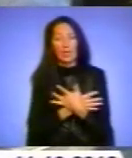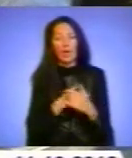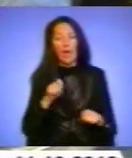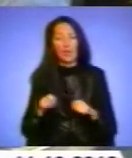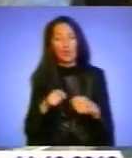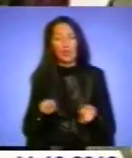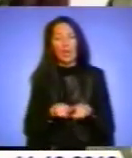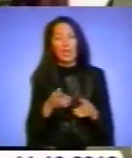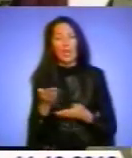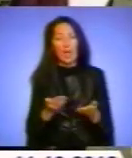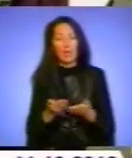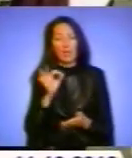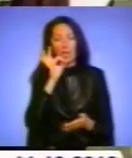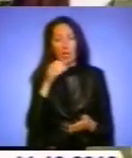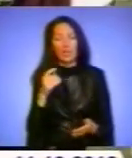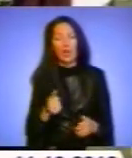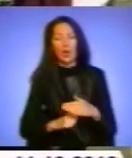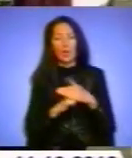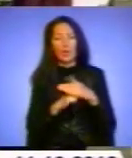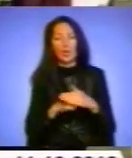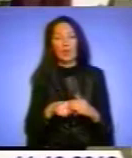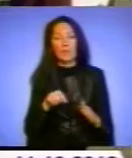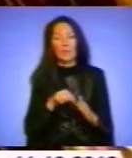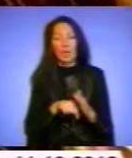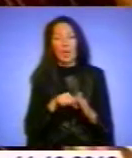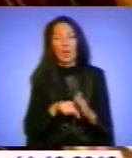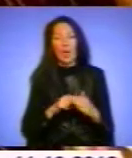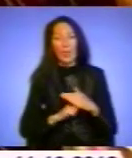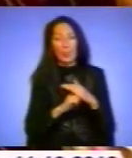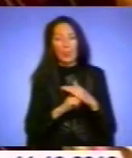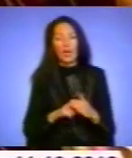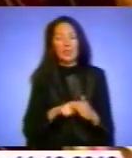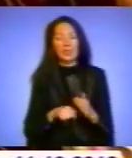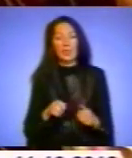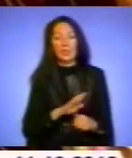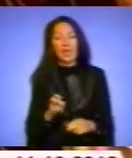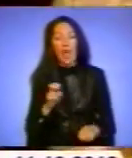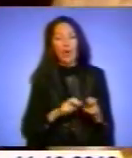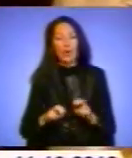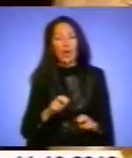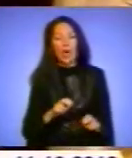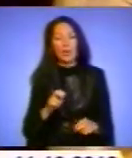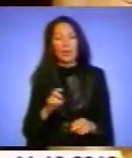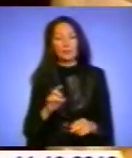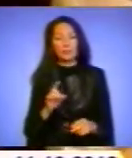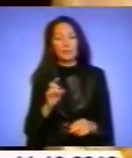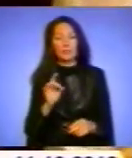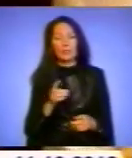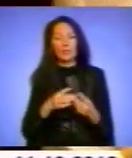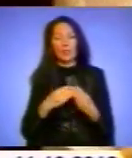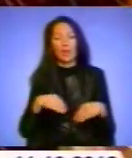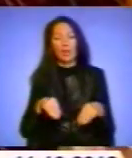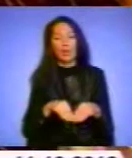Каже, основний принцип соціальних ініціатив президента – не шукати дитину для батьків, а знайти родину для дітей, які у скруті, і підтримати